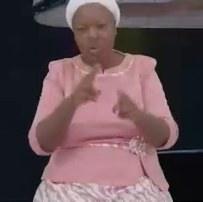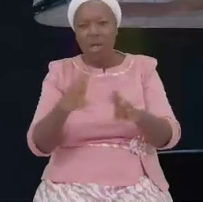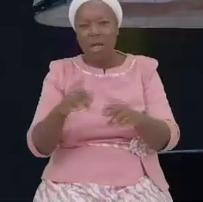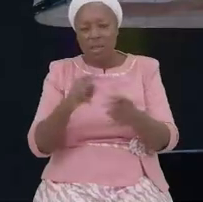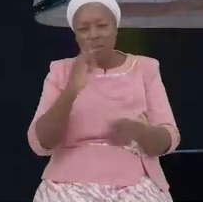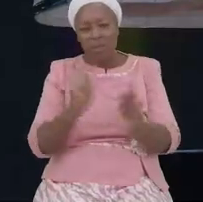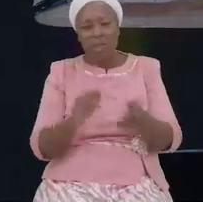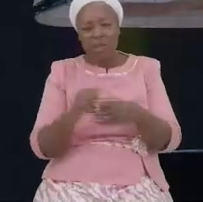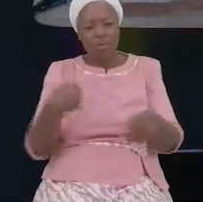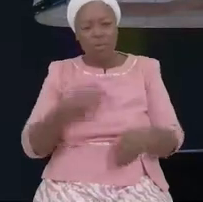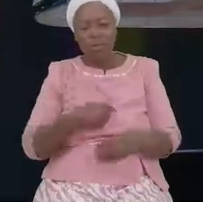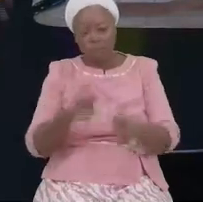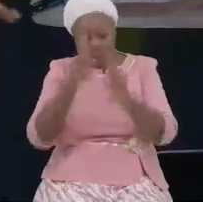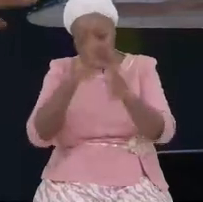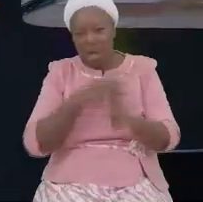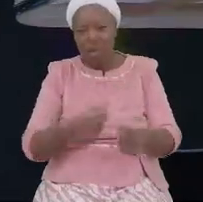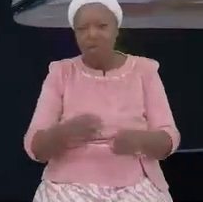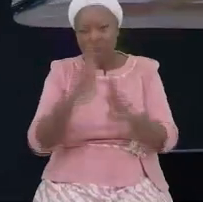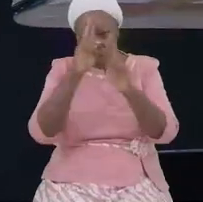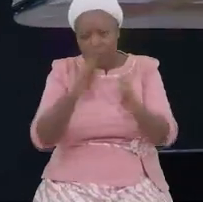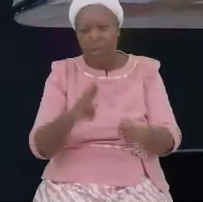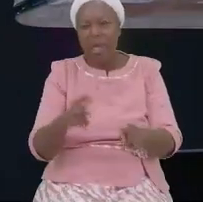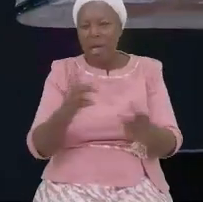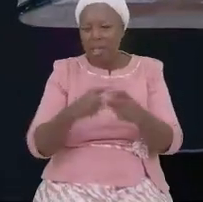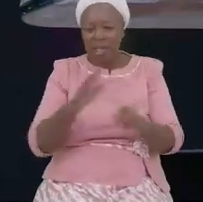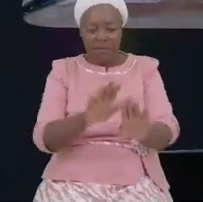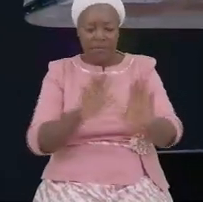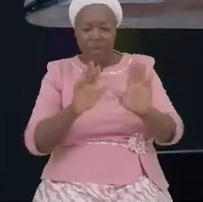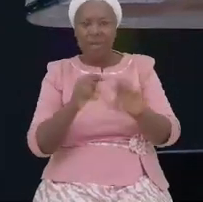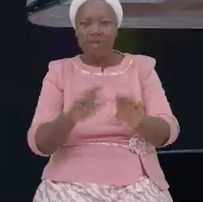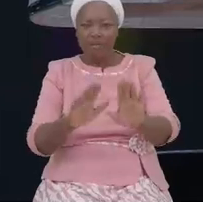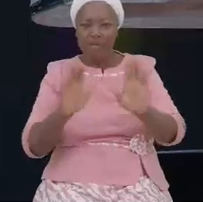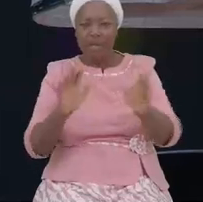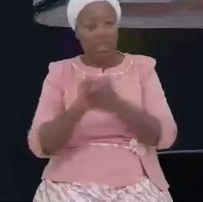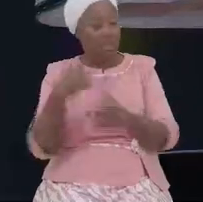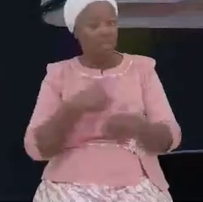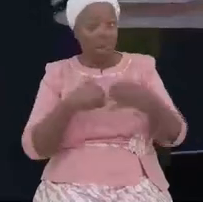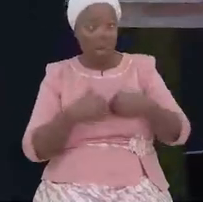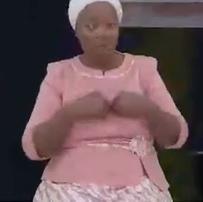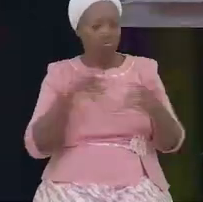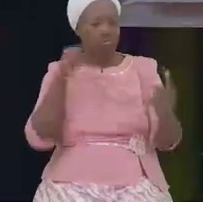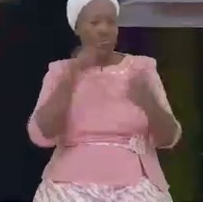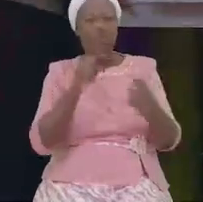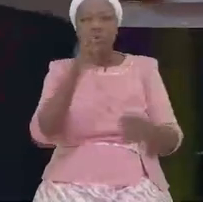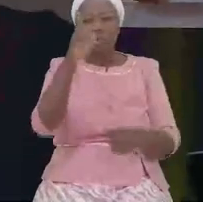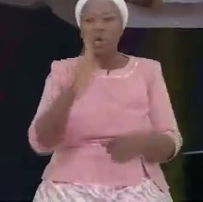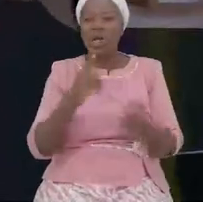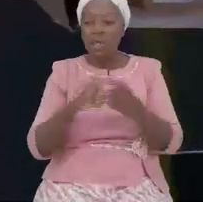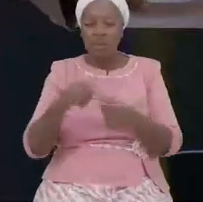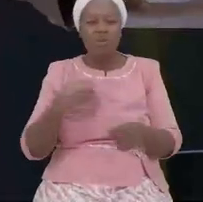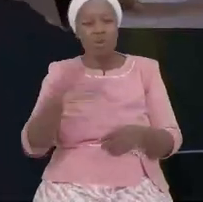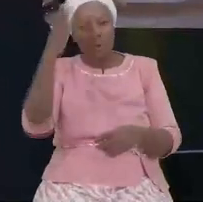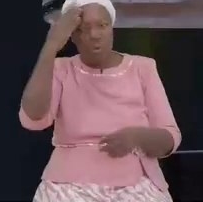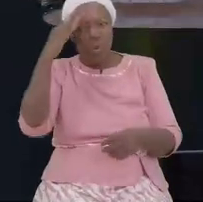nous honorons, et la crainte filiale que nous avons envers Dieu, et nous sommes conscients de son